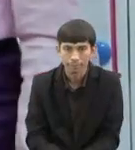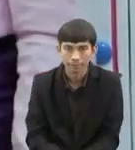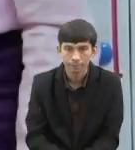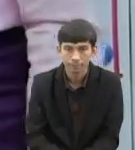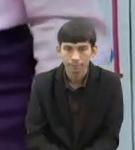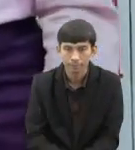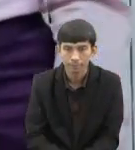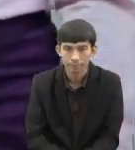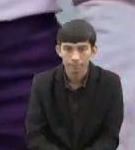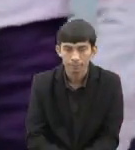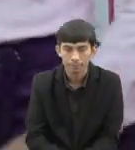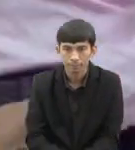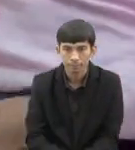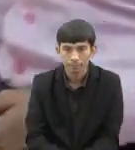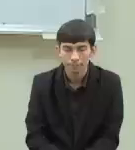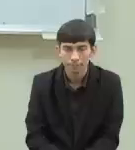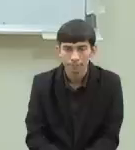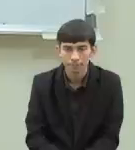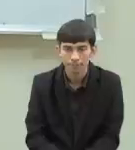á. Chà.